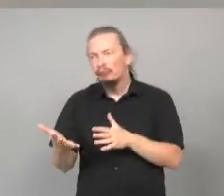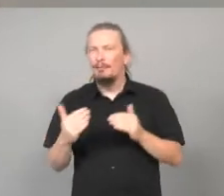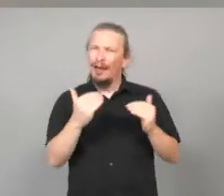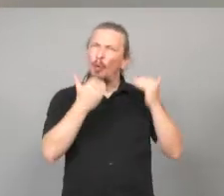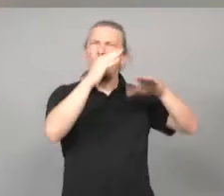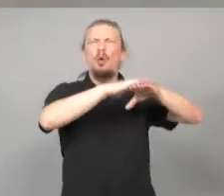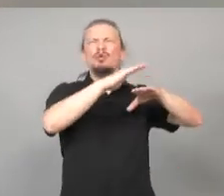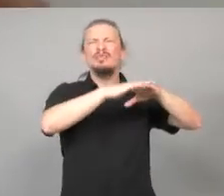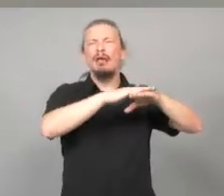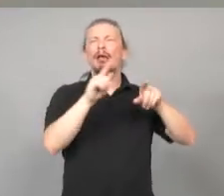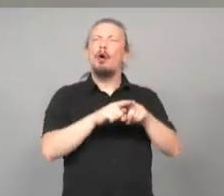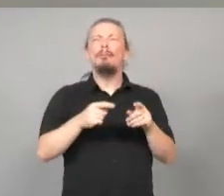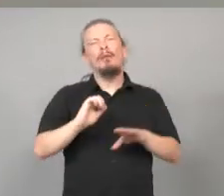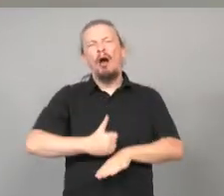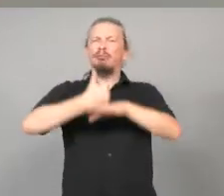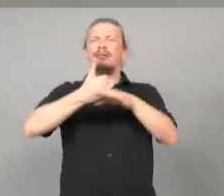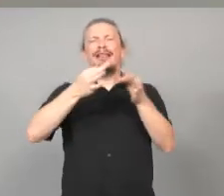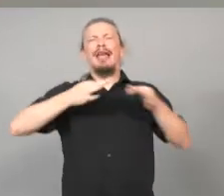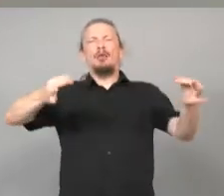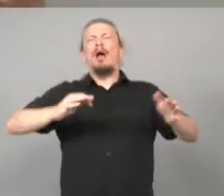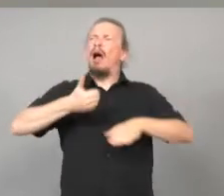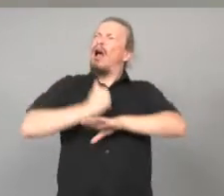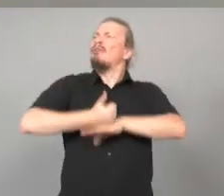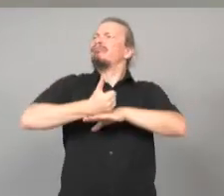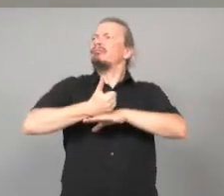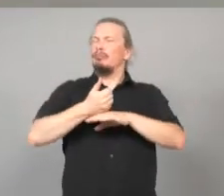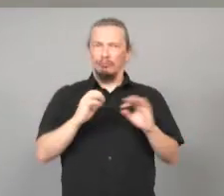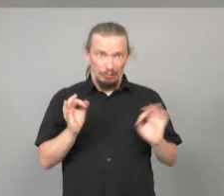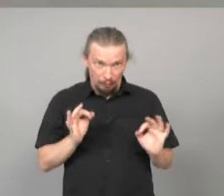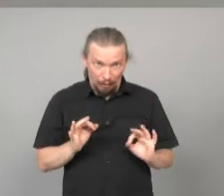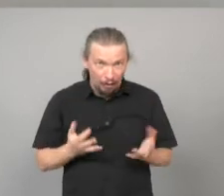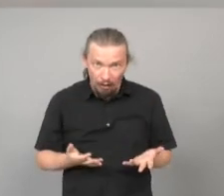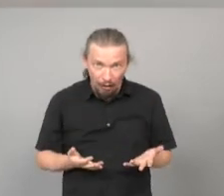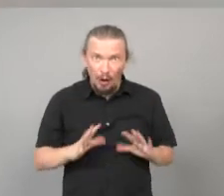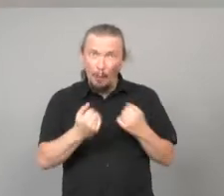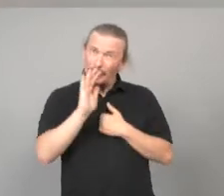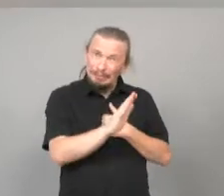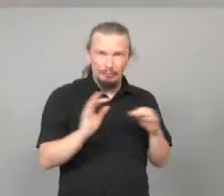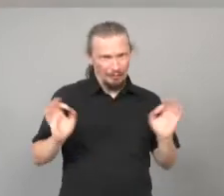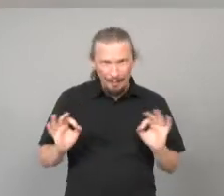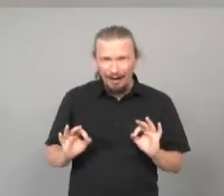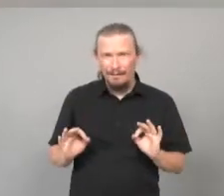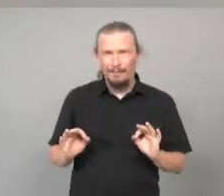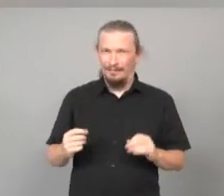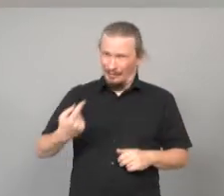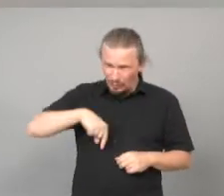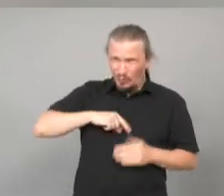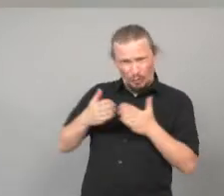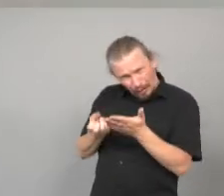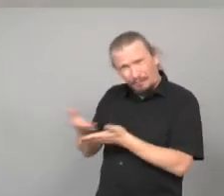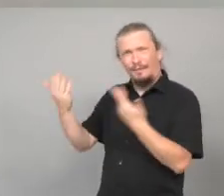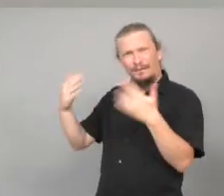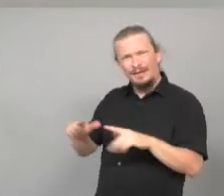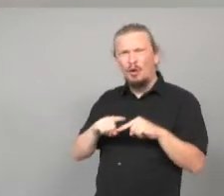véritable autorité territoriale avec un ensemble de blocs de compétences. Cette demande a pourtant été exprimée par